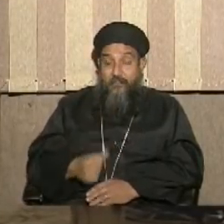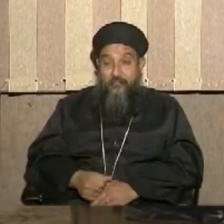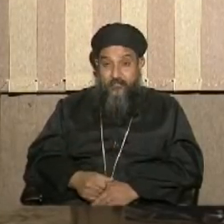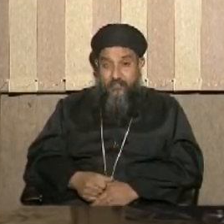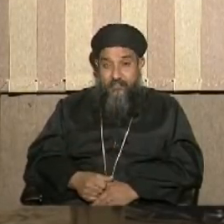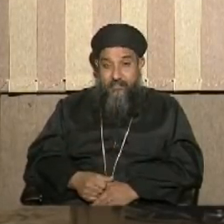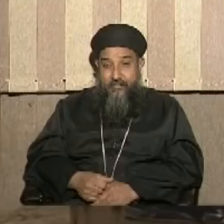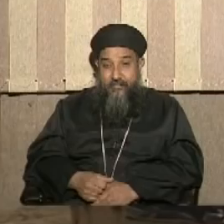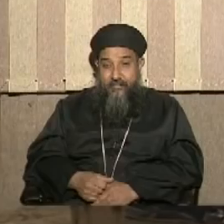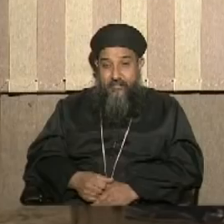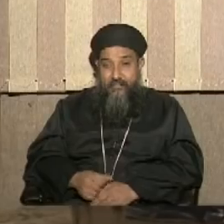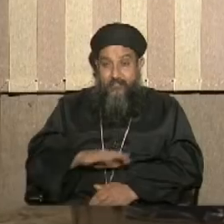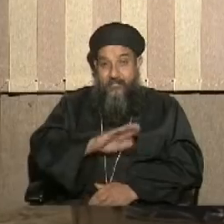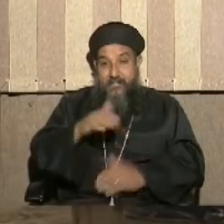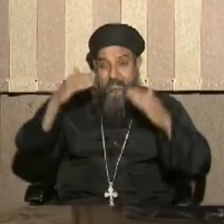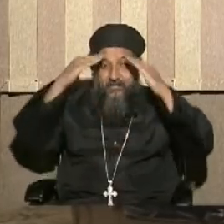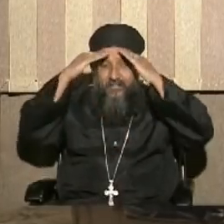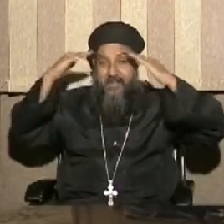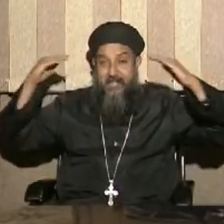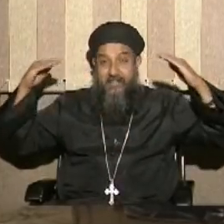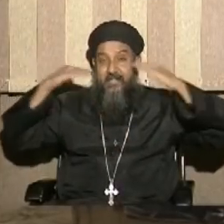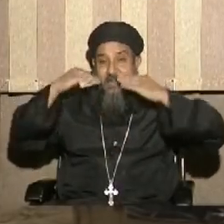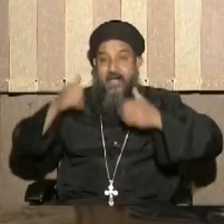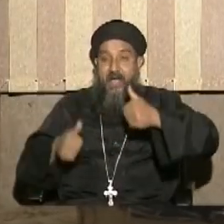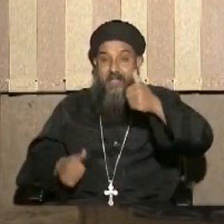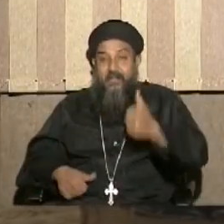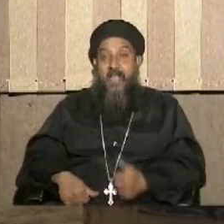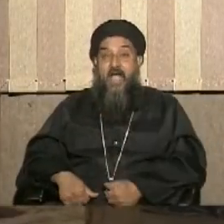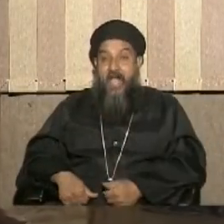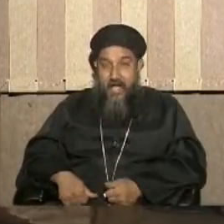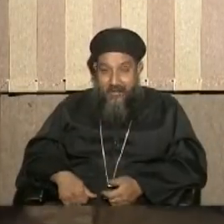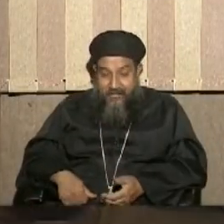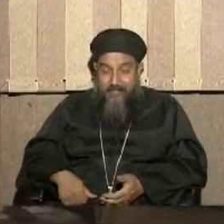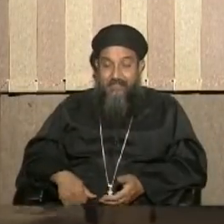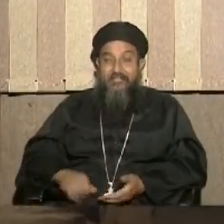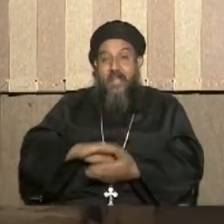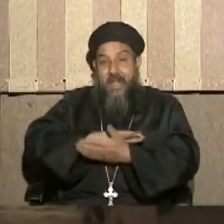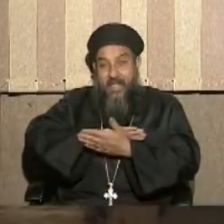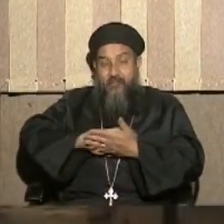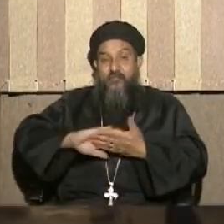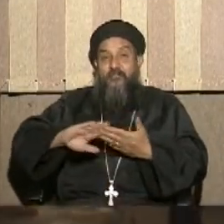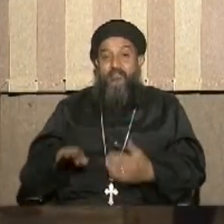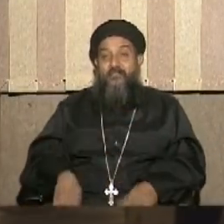ايه كل الأديرة حلوة كتير. سلام سلام